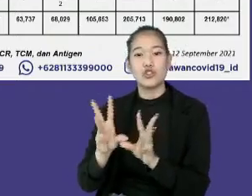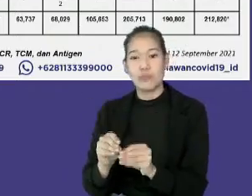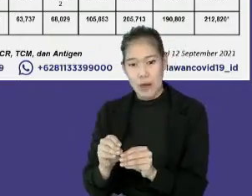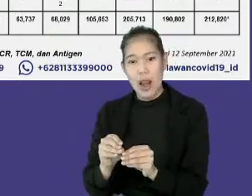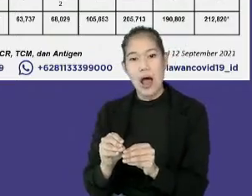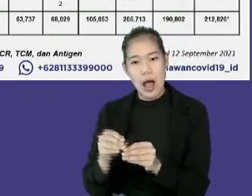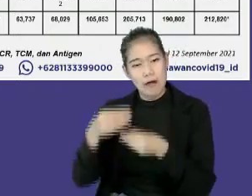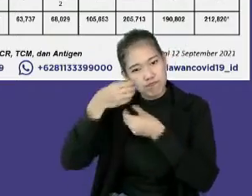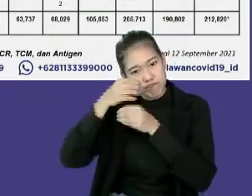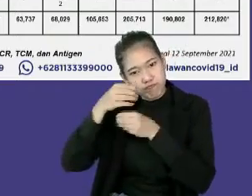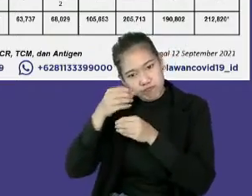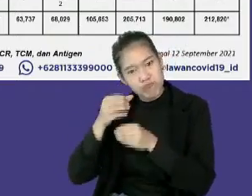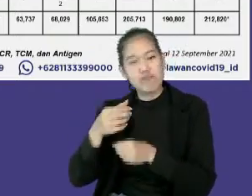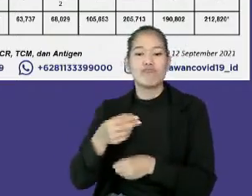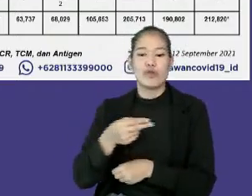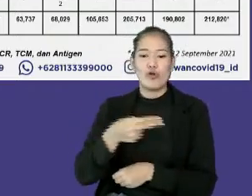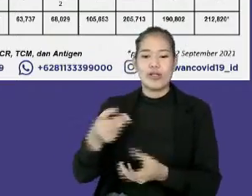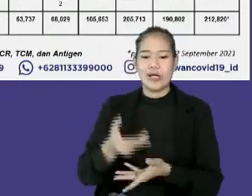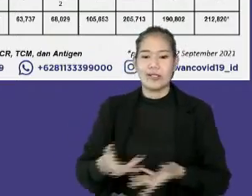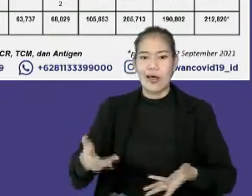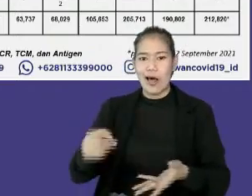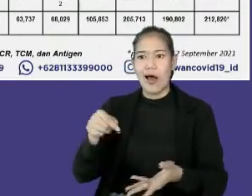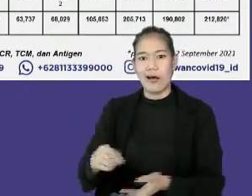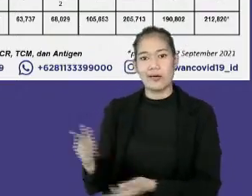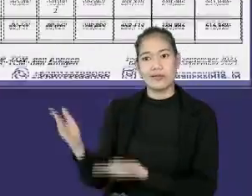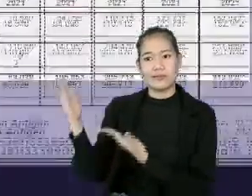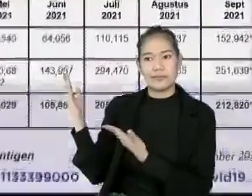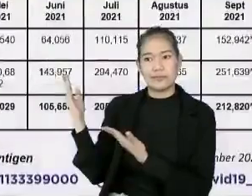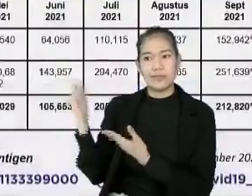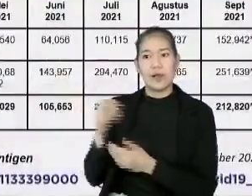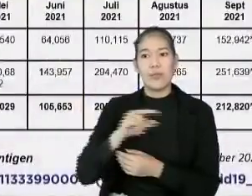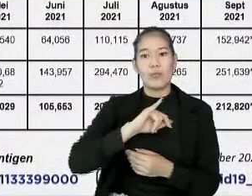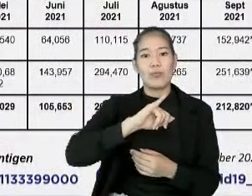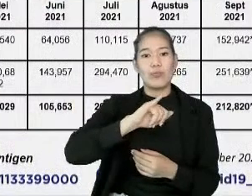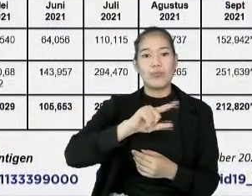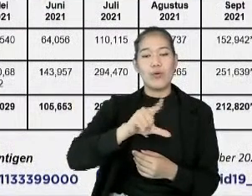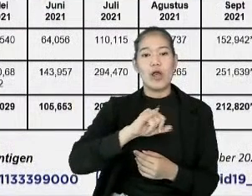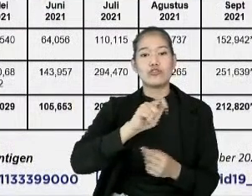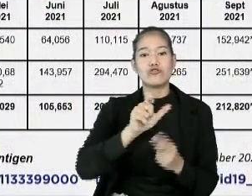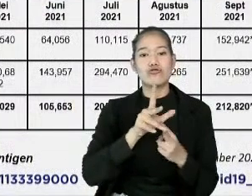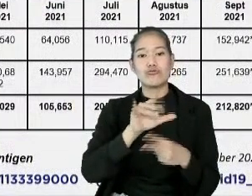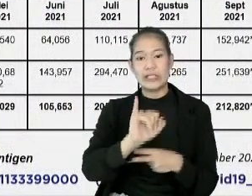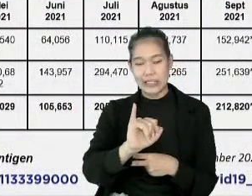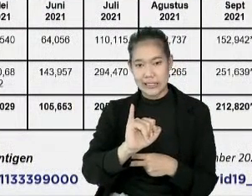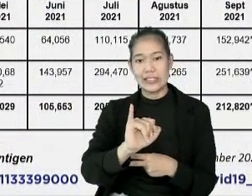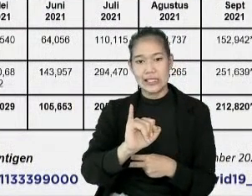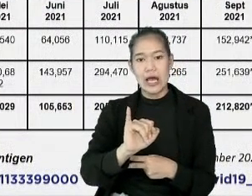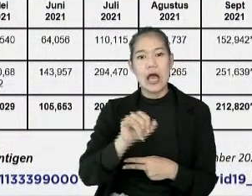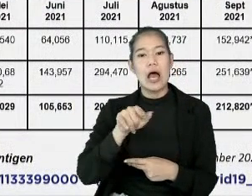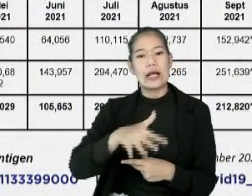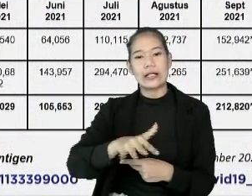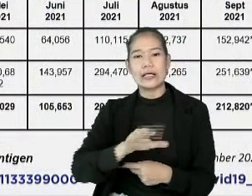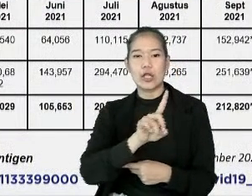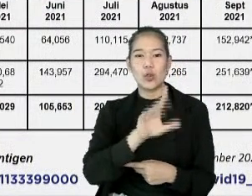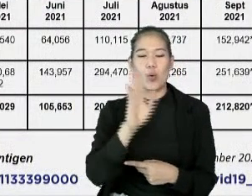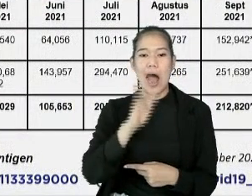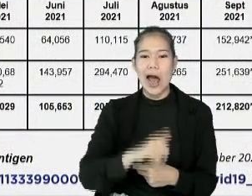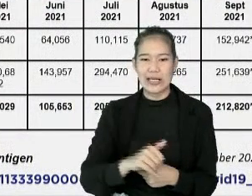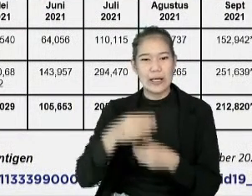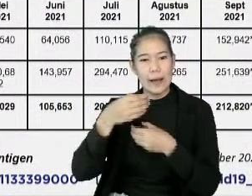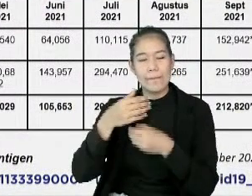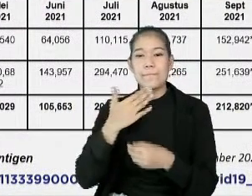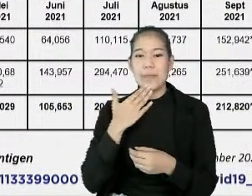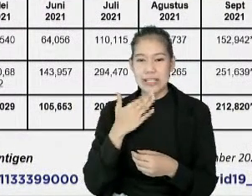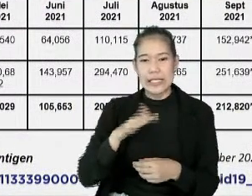spesimen Khan yang ada di Indonesia kalau kita lihat disini bulan Juni 2020 misalnya rata-rata satu hari pemeriksaan